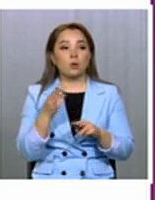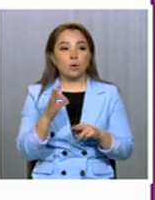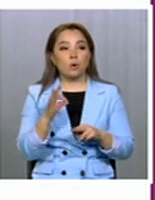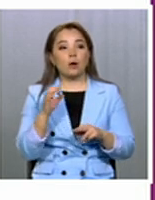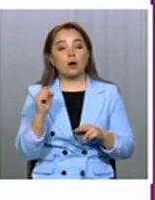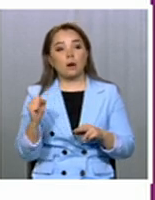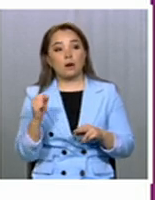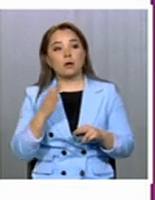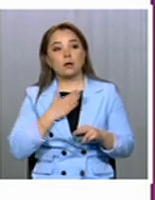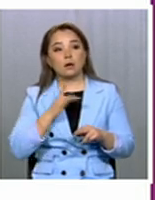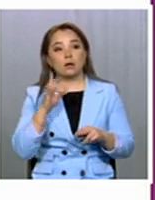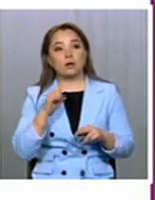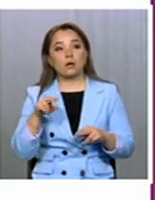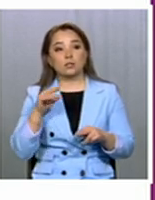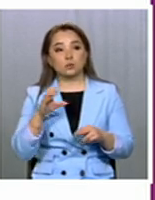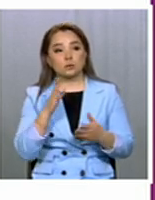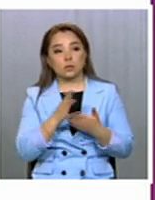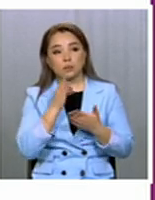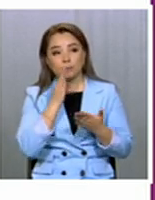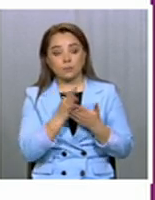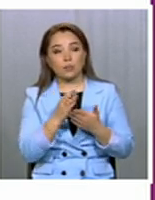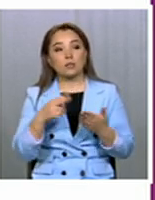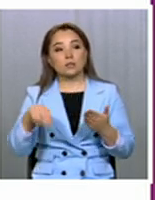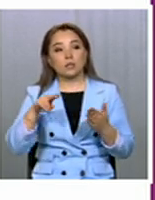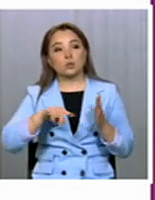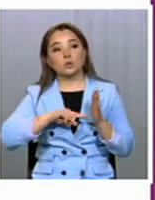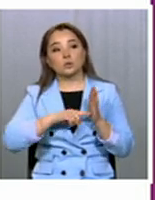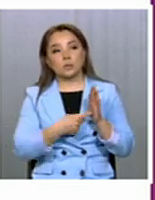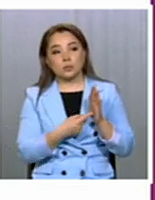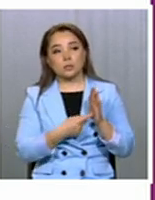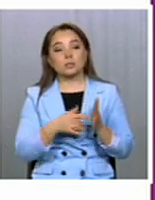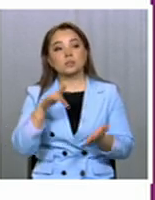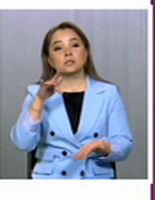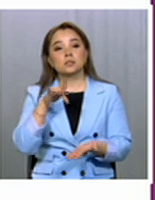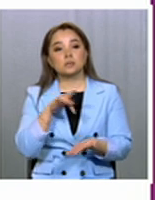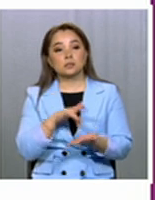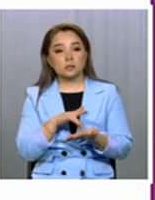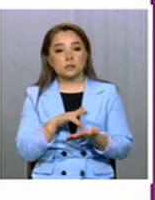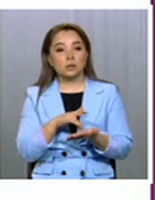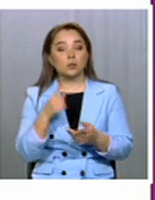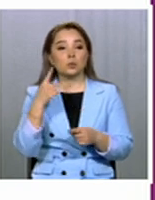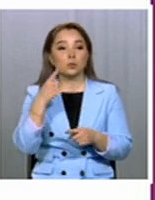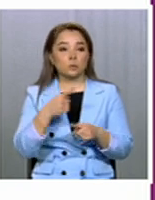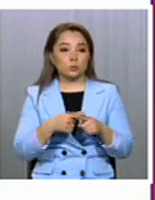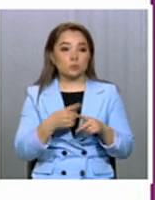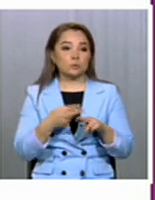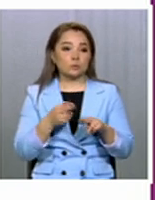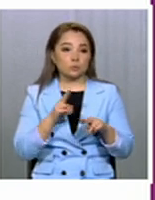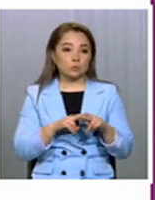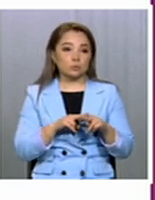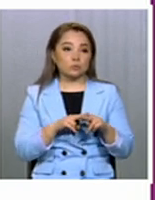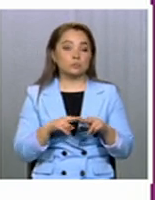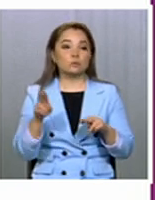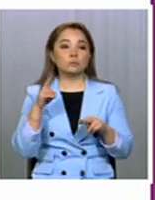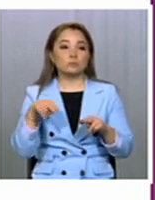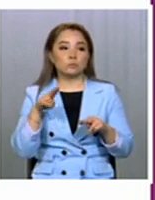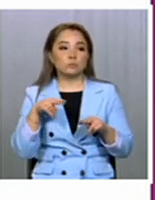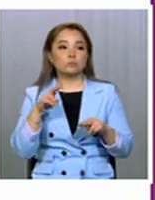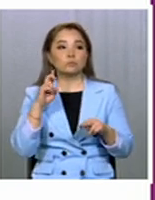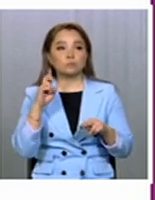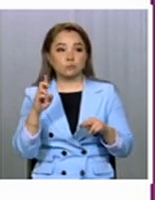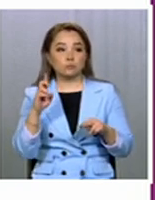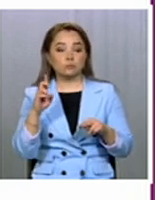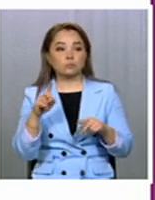бізде радиус, және Д нүктесі мен центрді қосып, осы Д